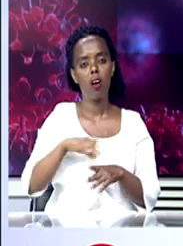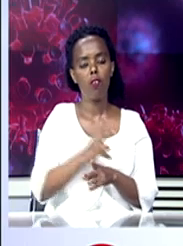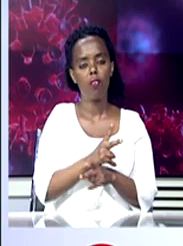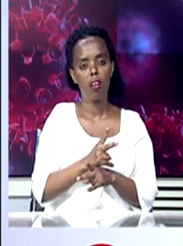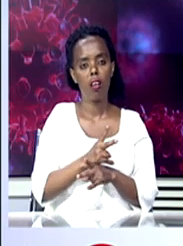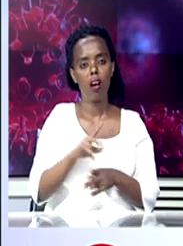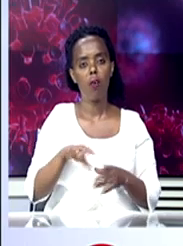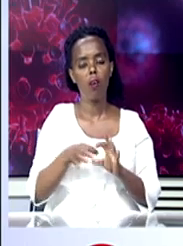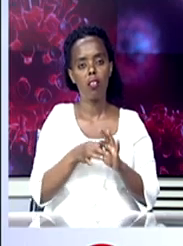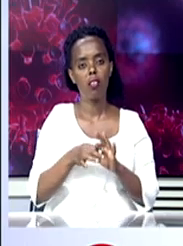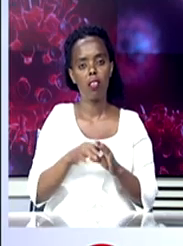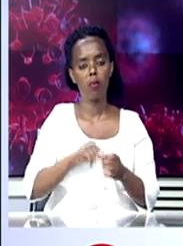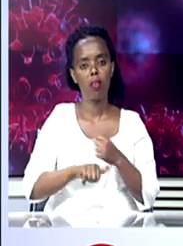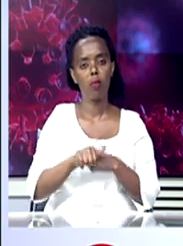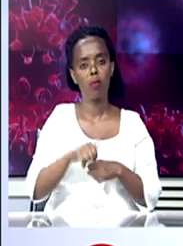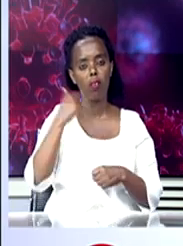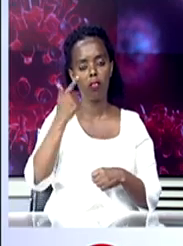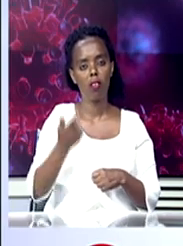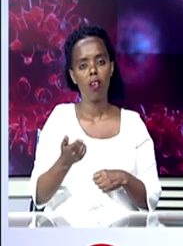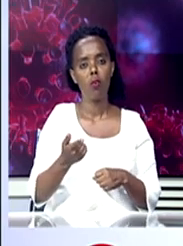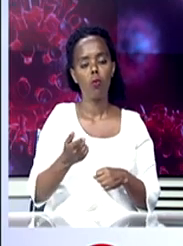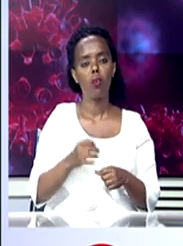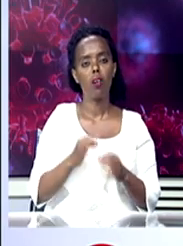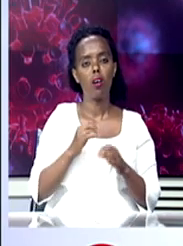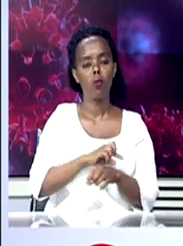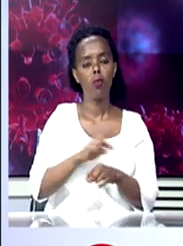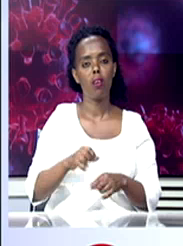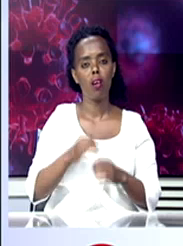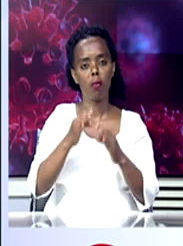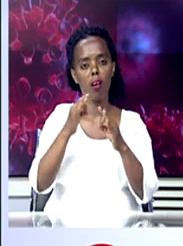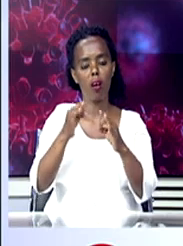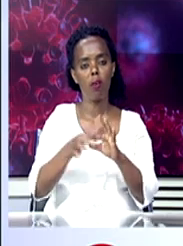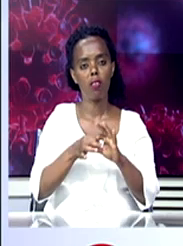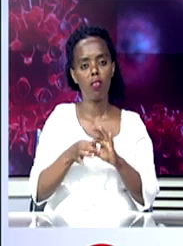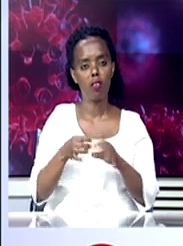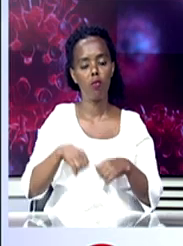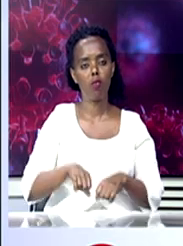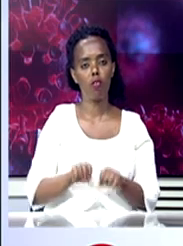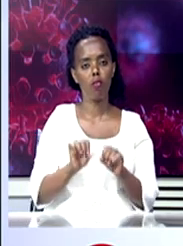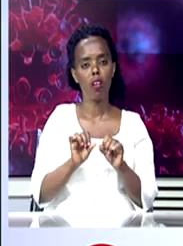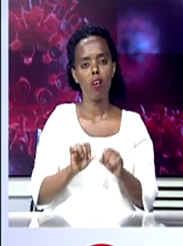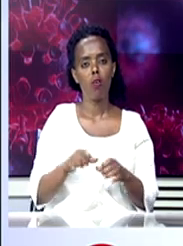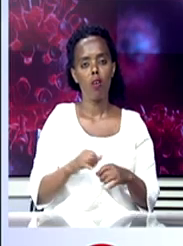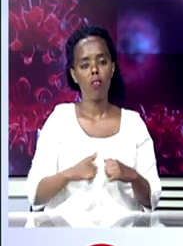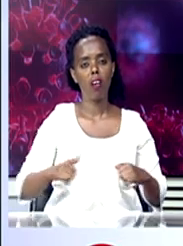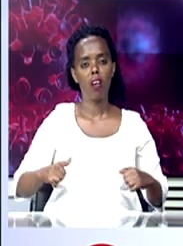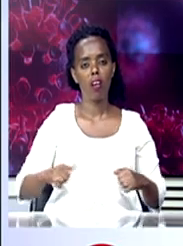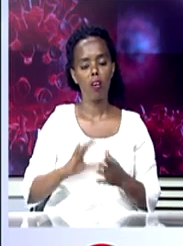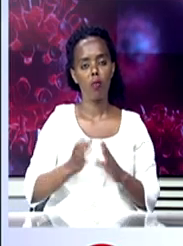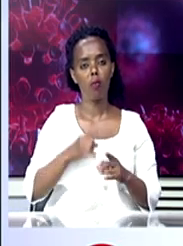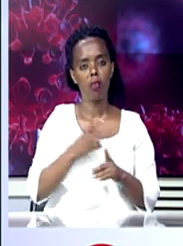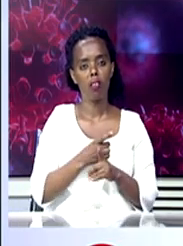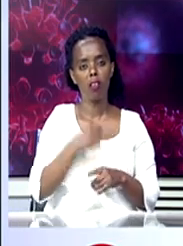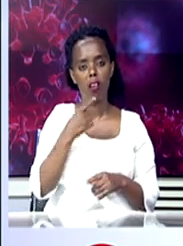keenya haala miineen ta'ee boris guyyaan kun darbee hawaasummaan keenya waan itti fufuu fi qoollifannaan akka nu uumamneen